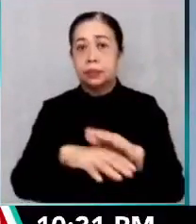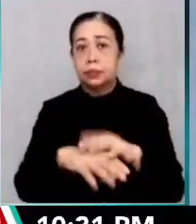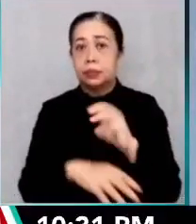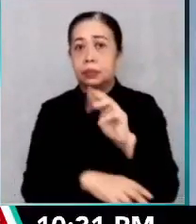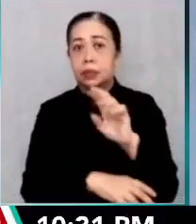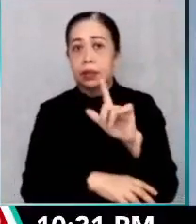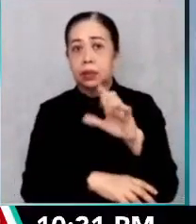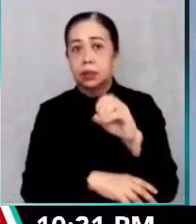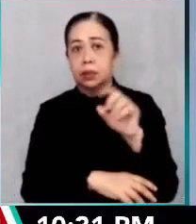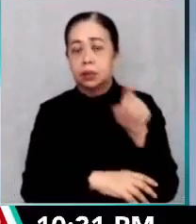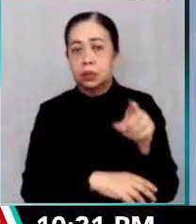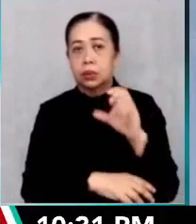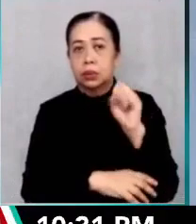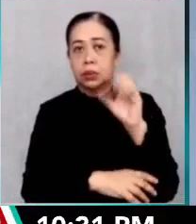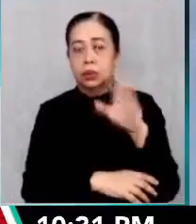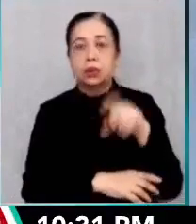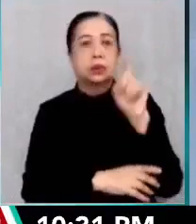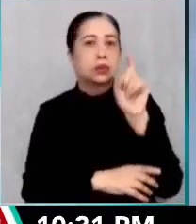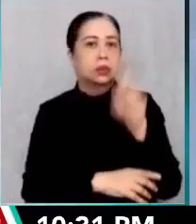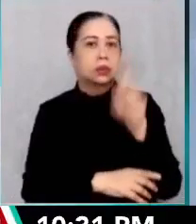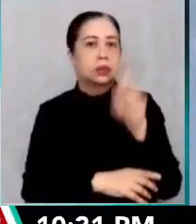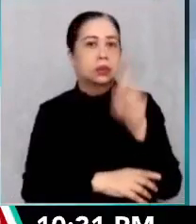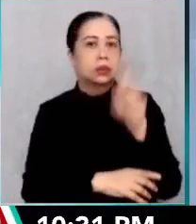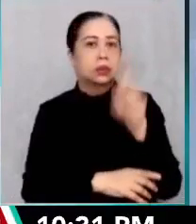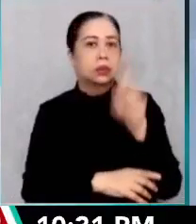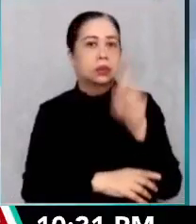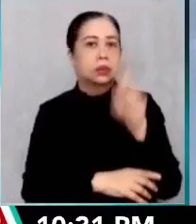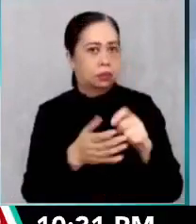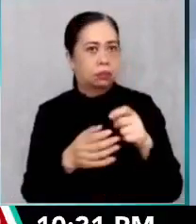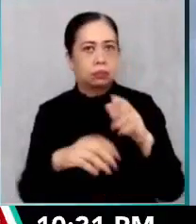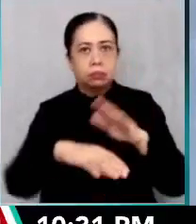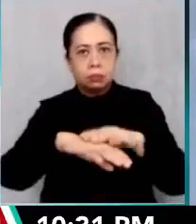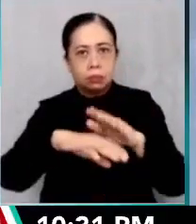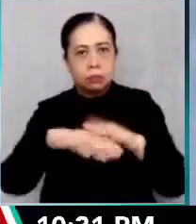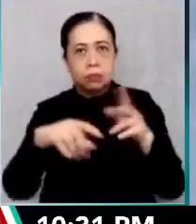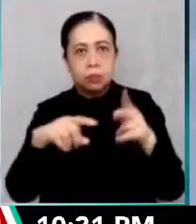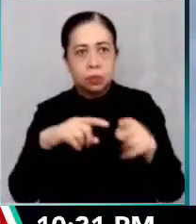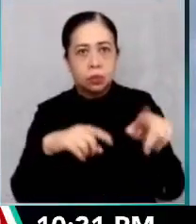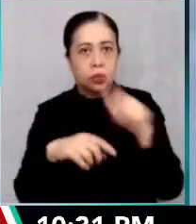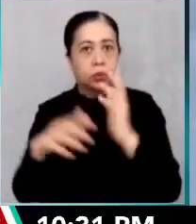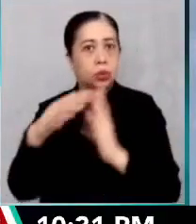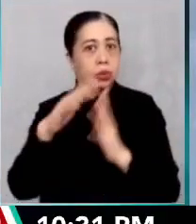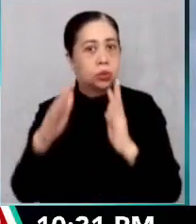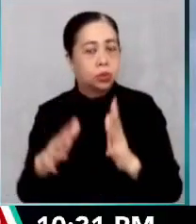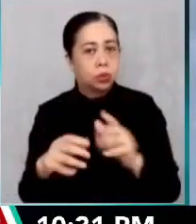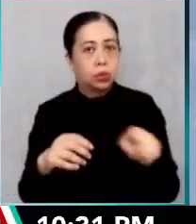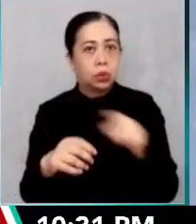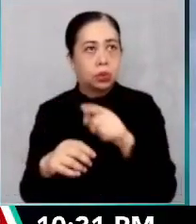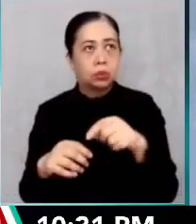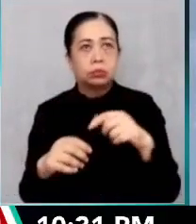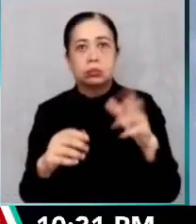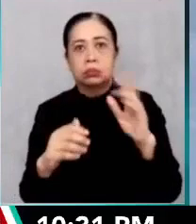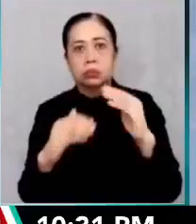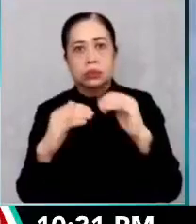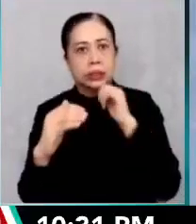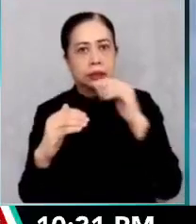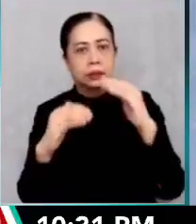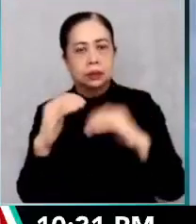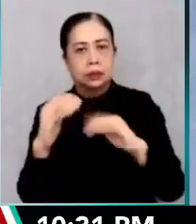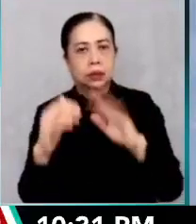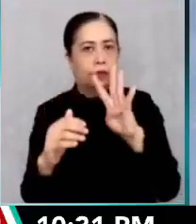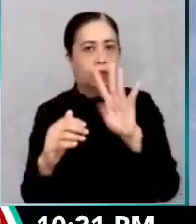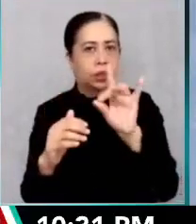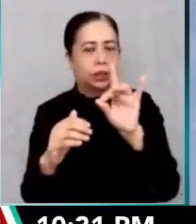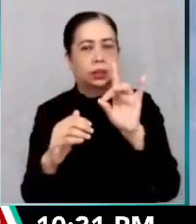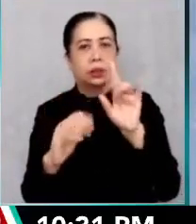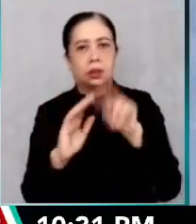Korte Suprema, dapat may written disconnection notice sa mga customer na hindi bababa sa 48 oras o